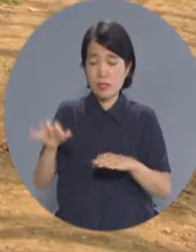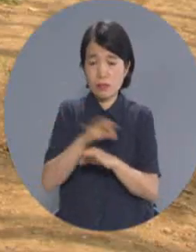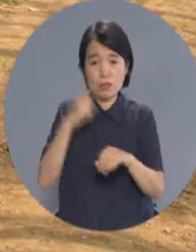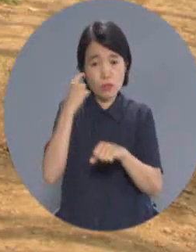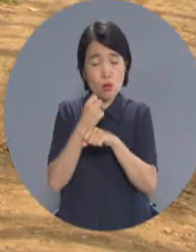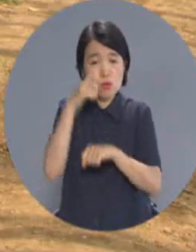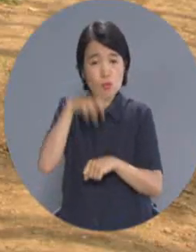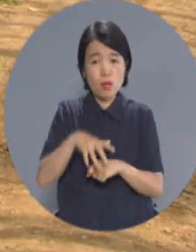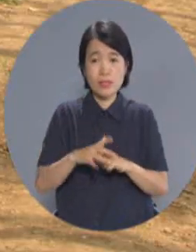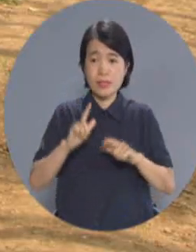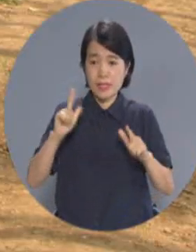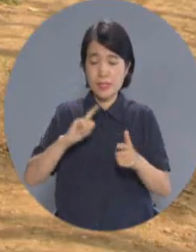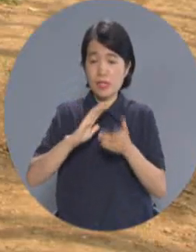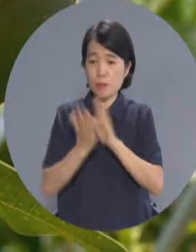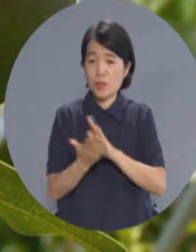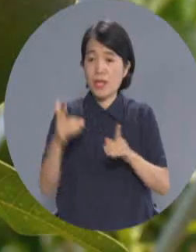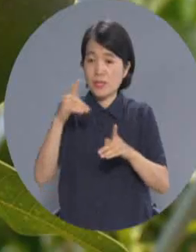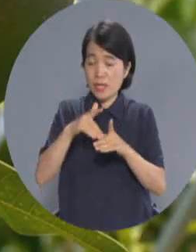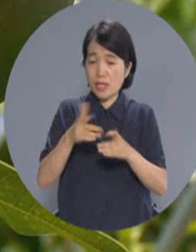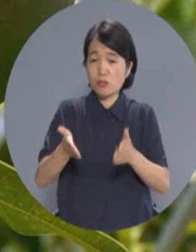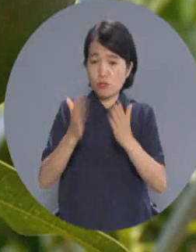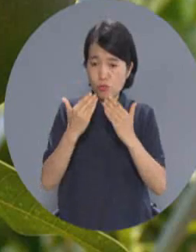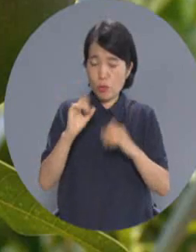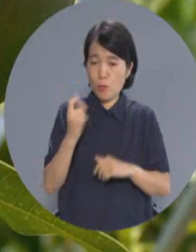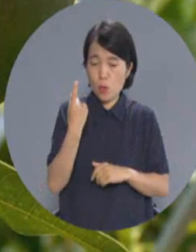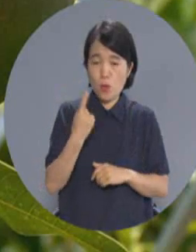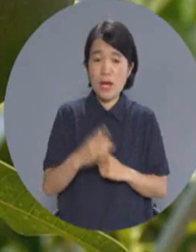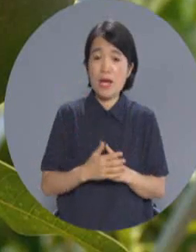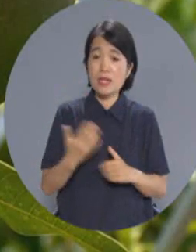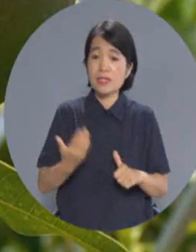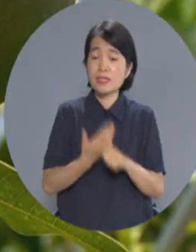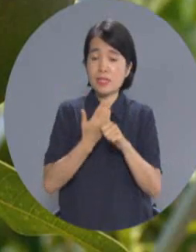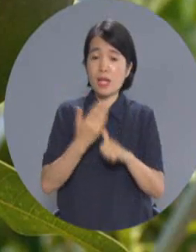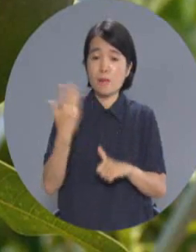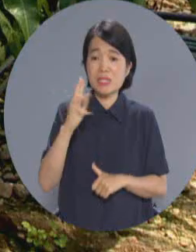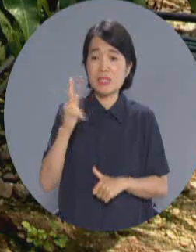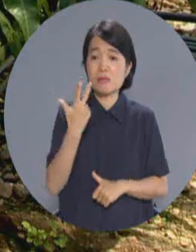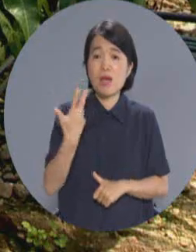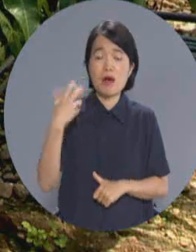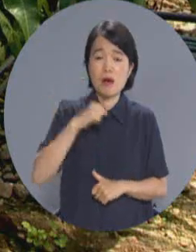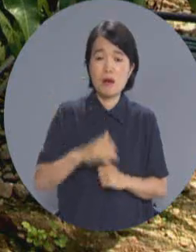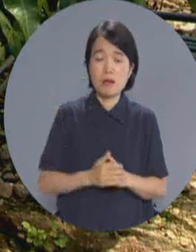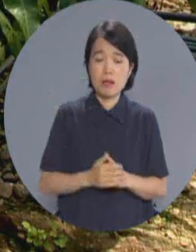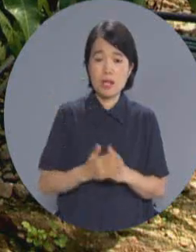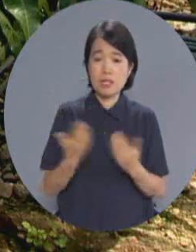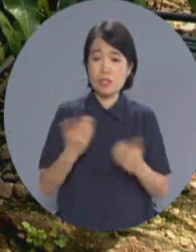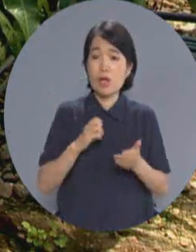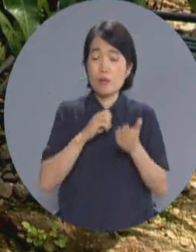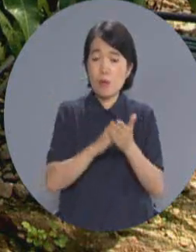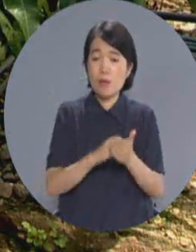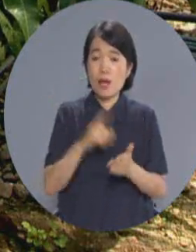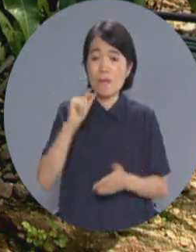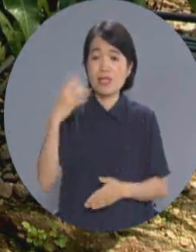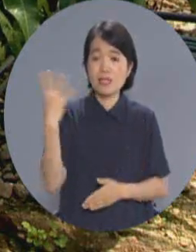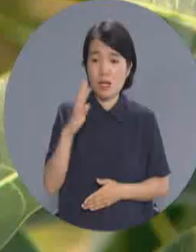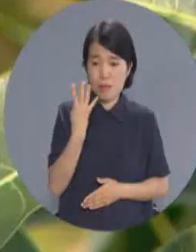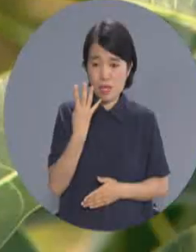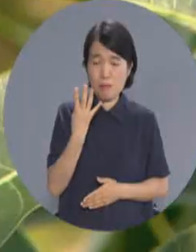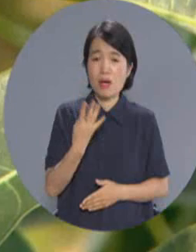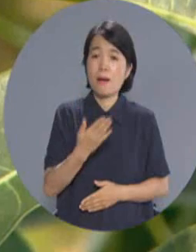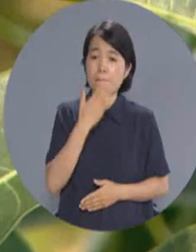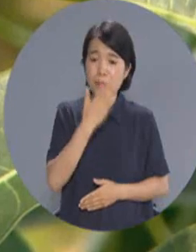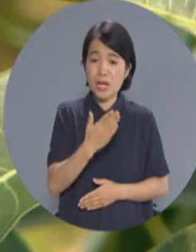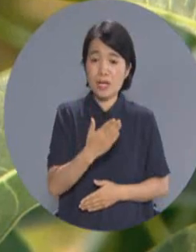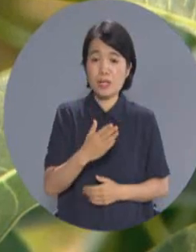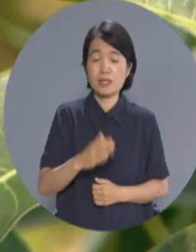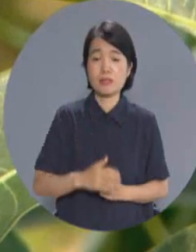농촌경제연구원은 기후변화 대응센터 유치로 생산 유발 효과가 8,700억 원, 취업 유발 효과가 1,400여 명에 달할